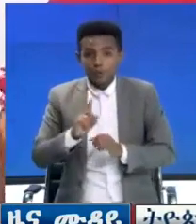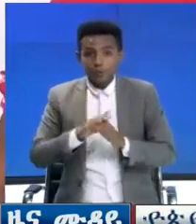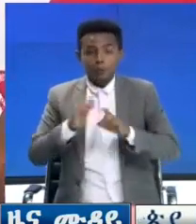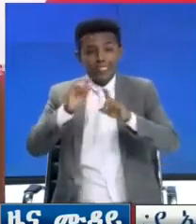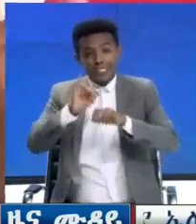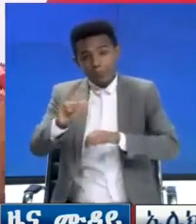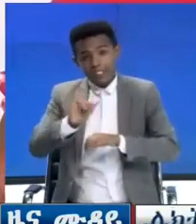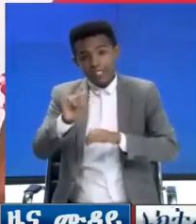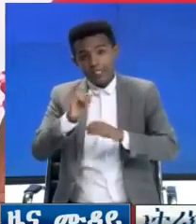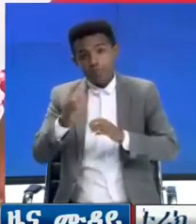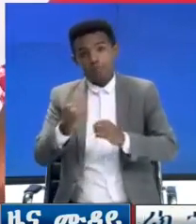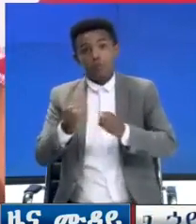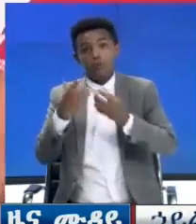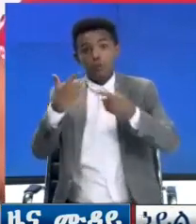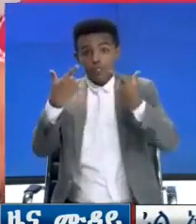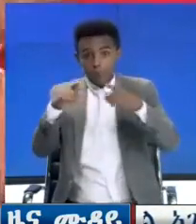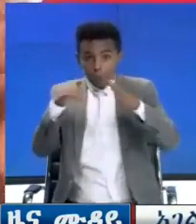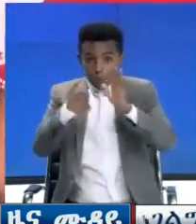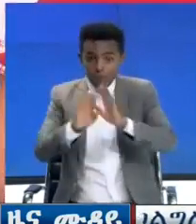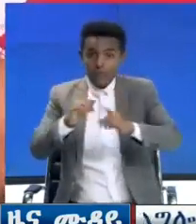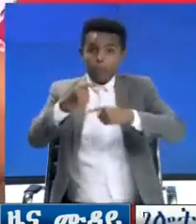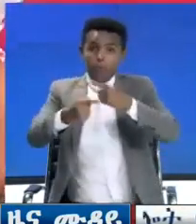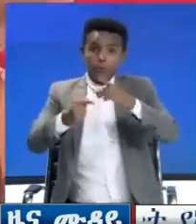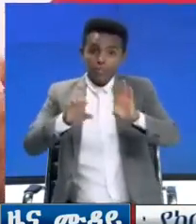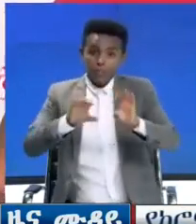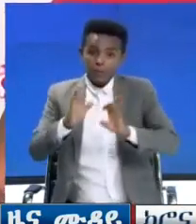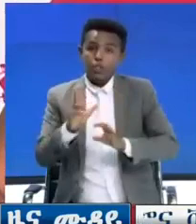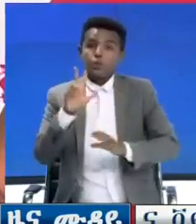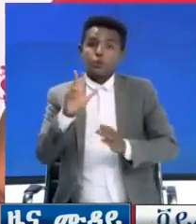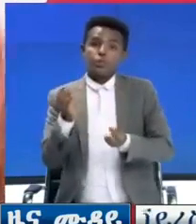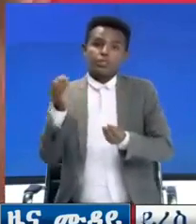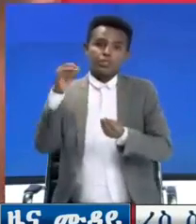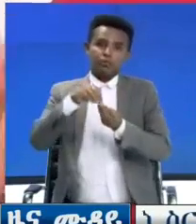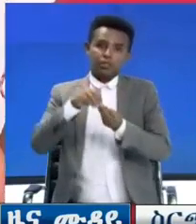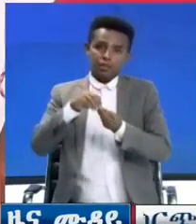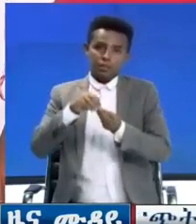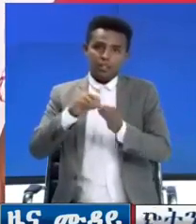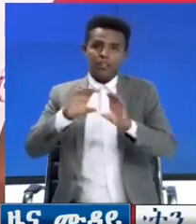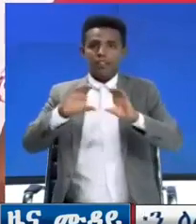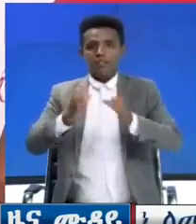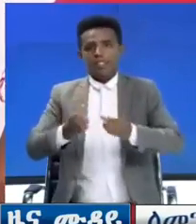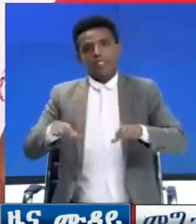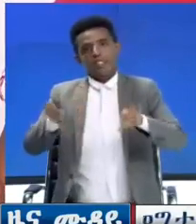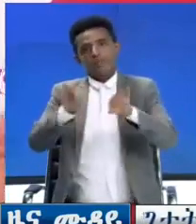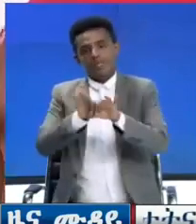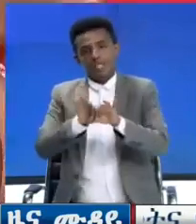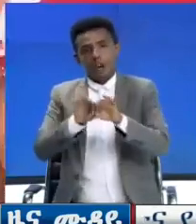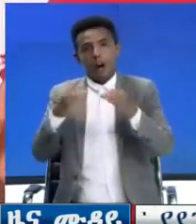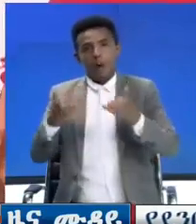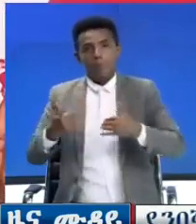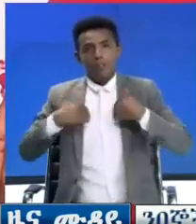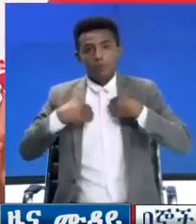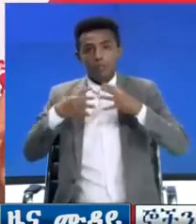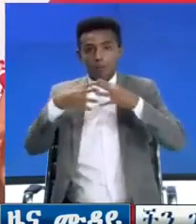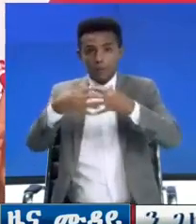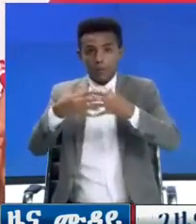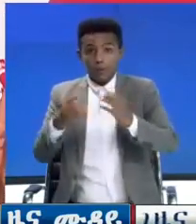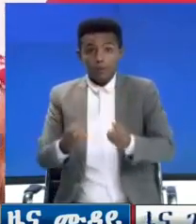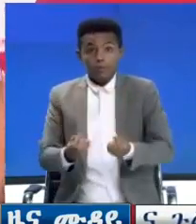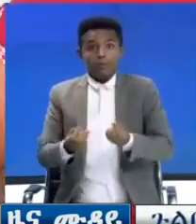ሳምፕሎችን አስገብተን ፕሮሰስ ለማድረግ ተጨማሪ ሌላ 3 ክፍል ይፈልጋል አሁን ባሉት ማሽኖች እንኳን በብዛት